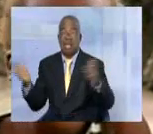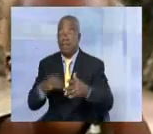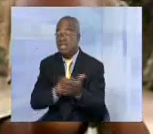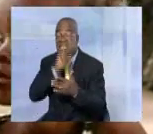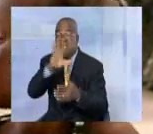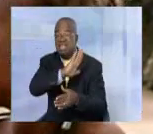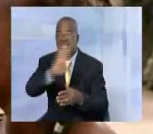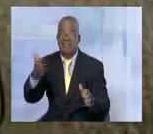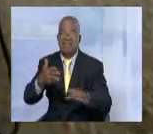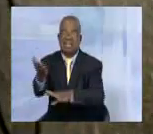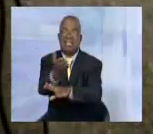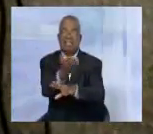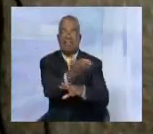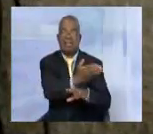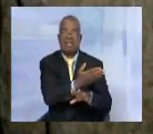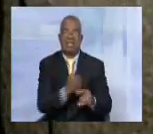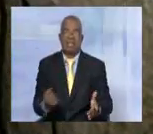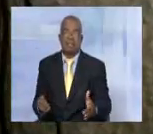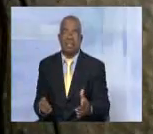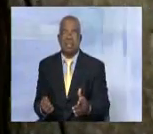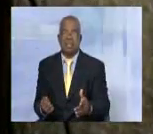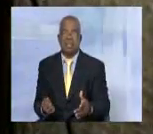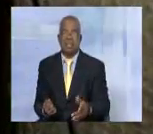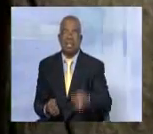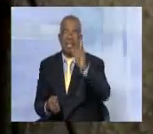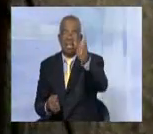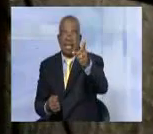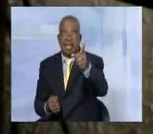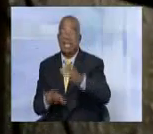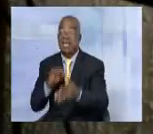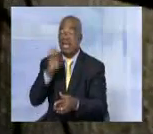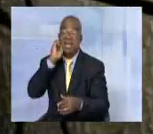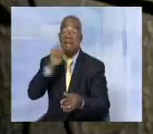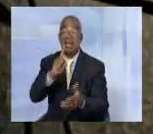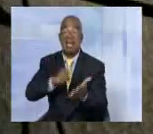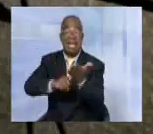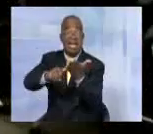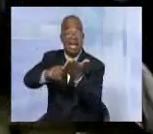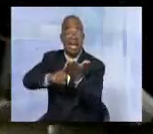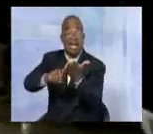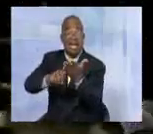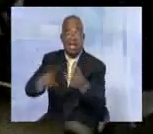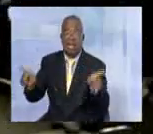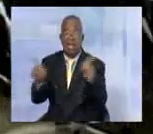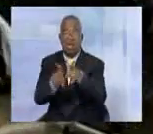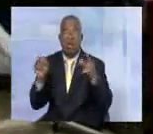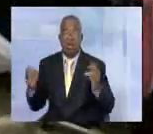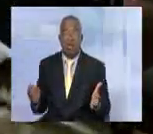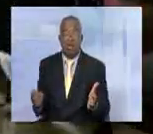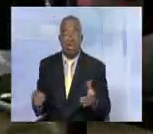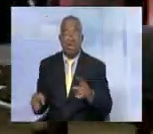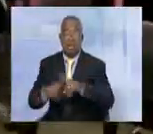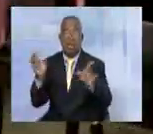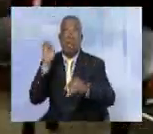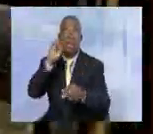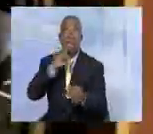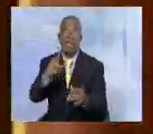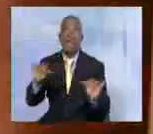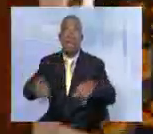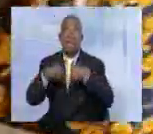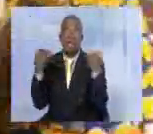rentrer dans la mendicité. Adjiratou est journaliste. Elle a eu la chance d'avoir des parents instruits. Membre de la